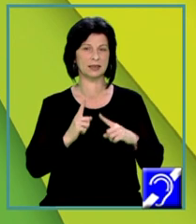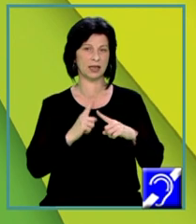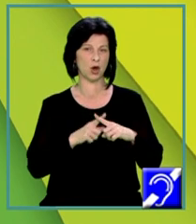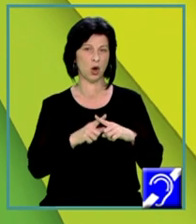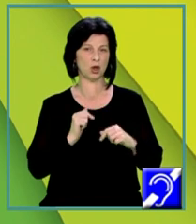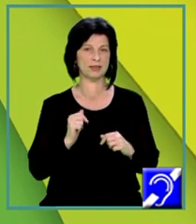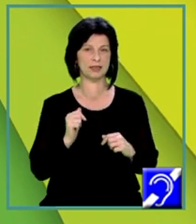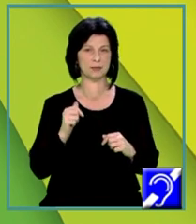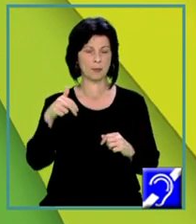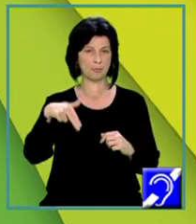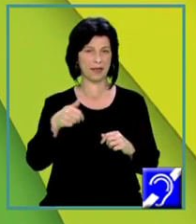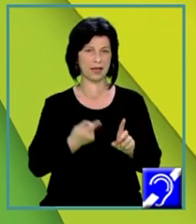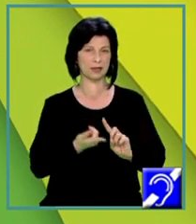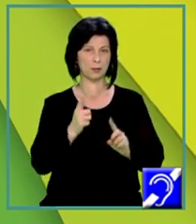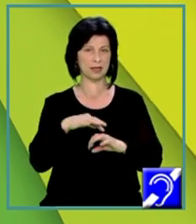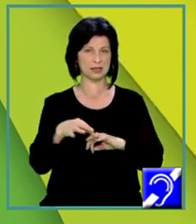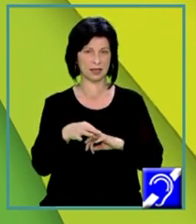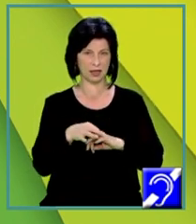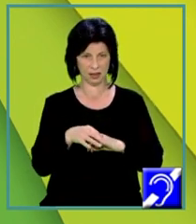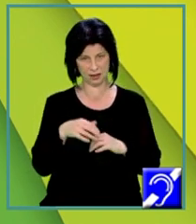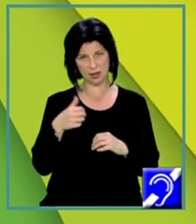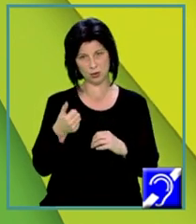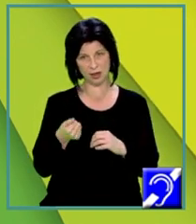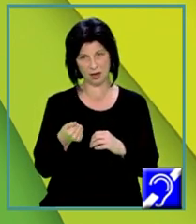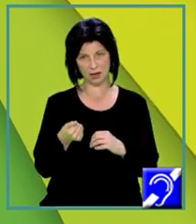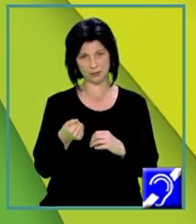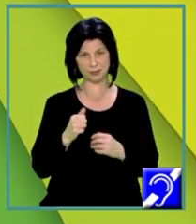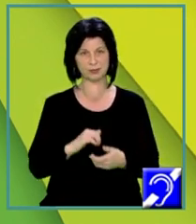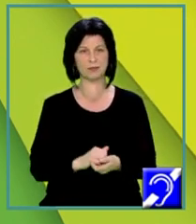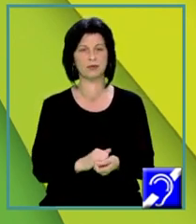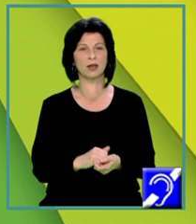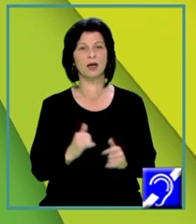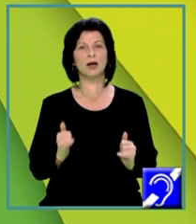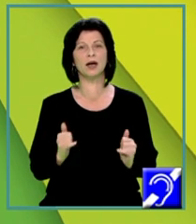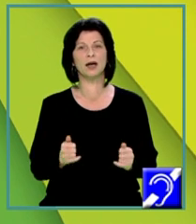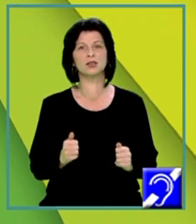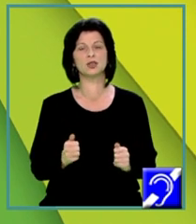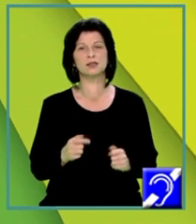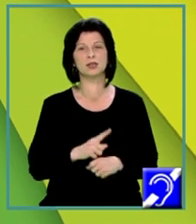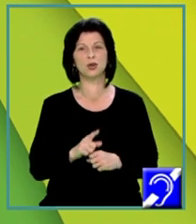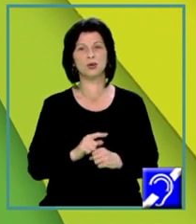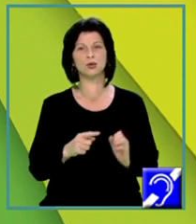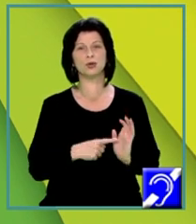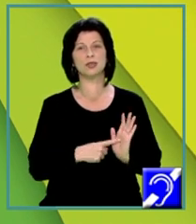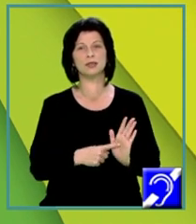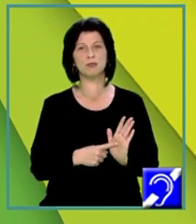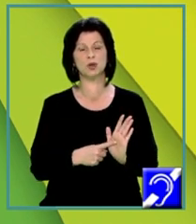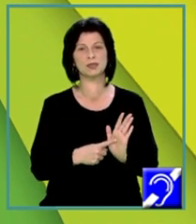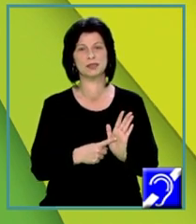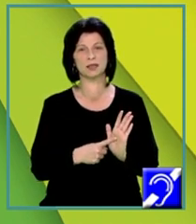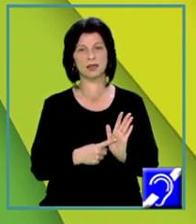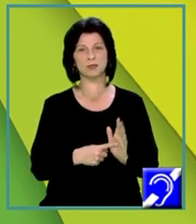cu operațiile obișnuite de adunare și înmulțire este cel puțin inel Acest lucru se demonstrează evident și de fapt